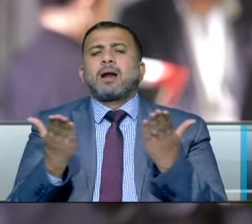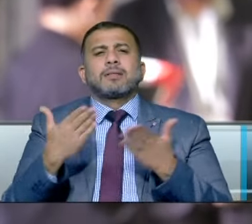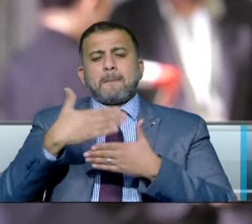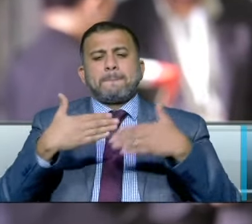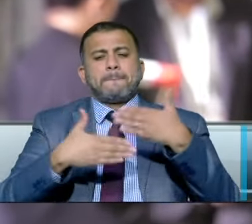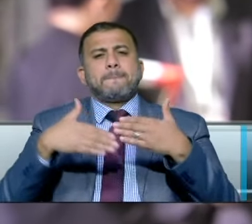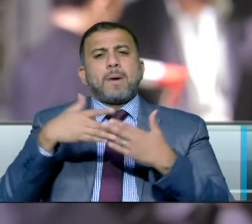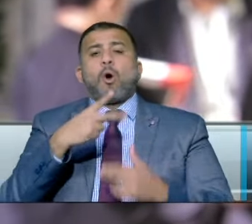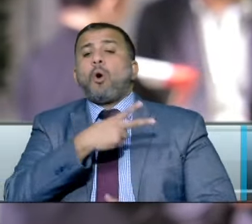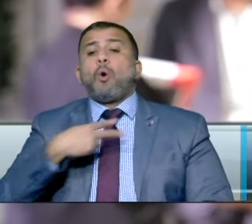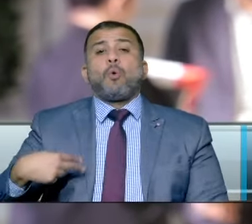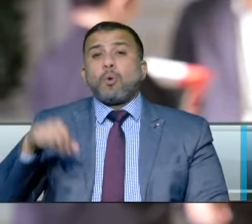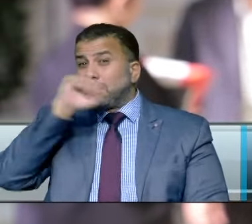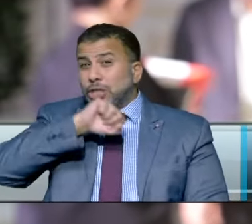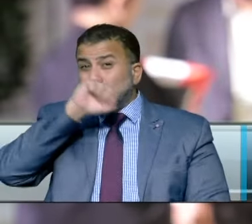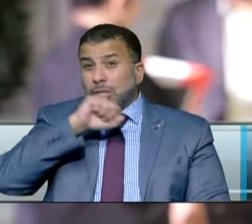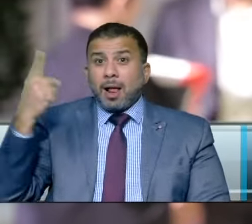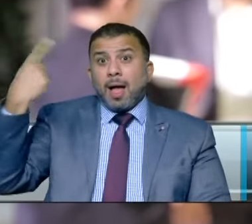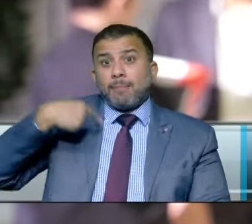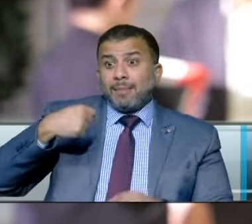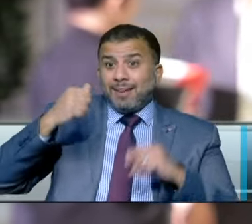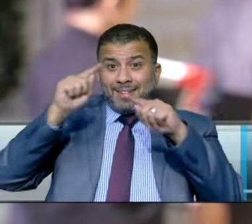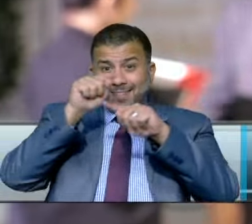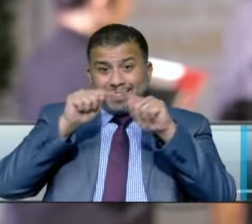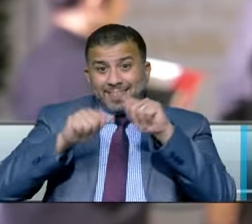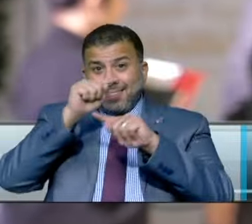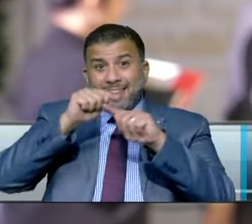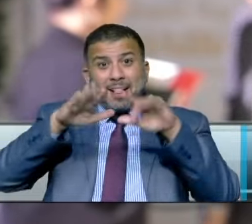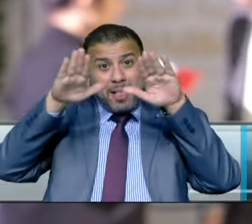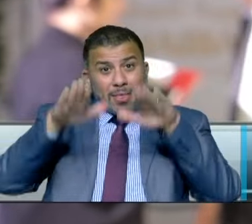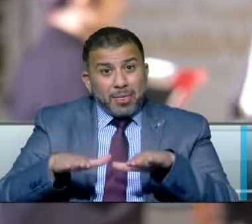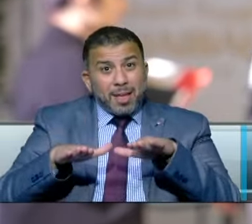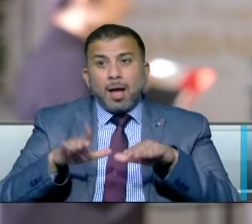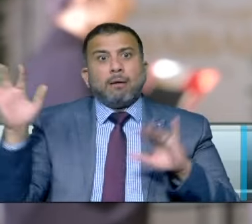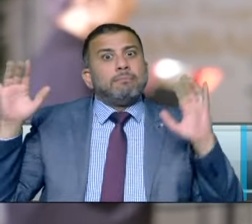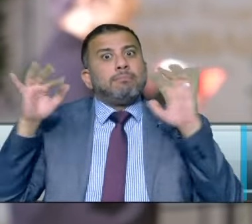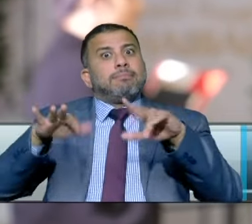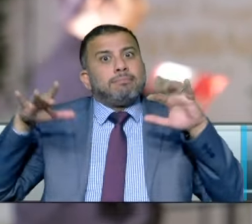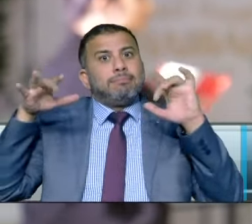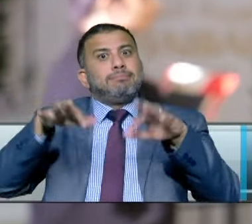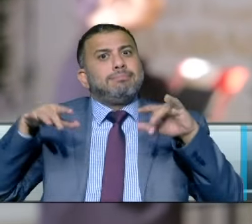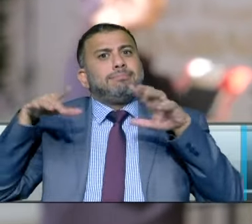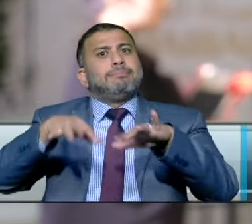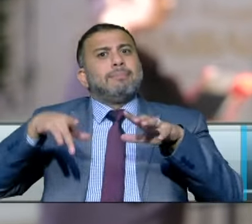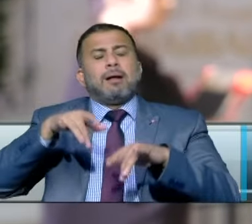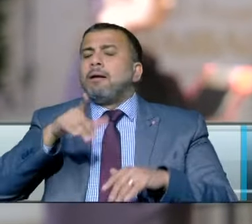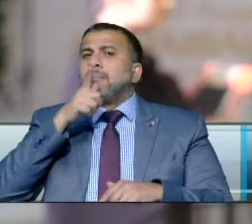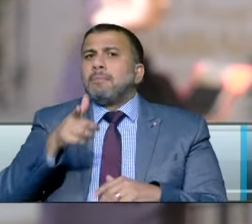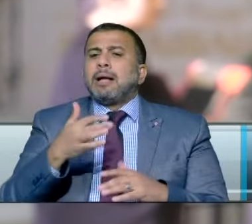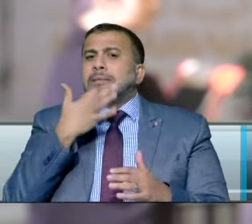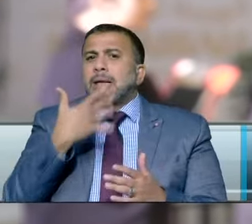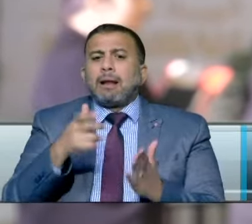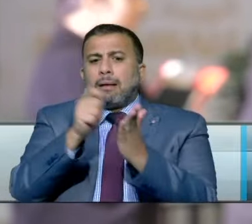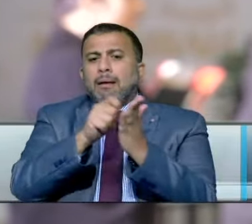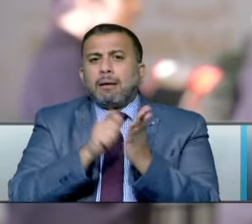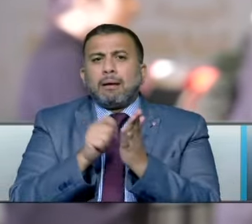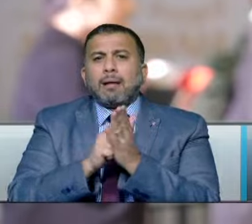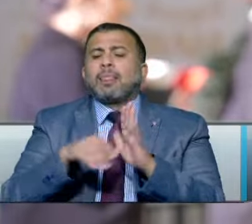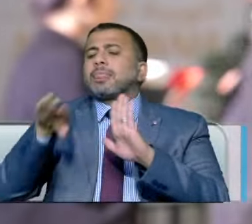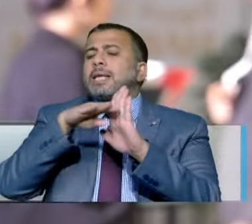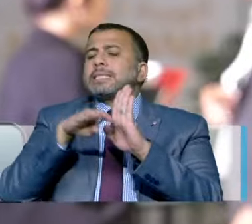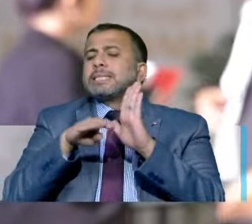قرار حكومة الشارقة بالتخفيض الرسوم ده الحمد لله يعني خلى نسبة الإقبال جدا كبيرة، والتيسيرات اللي موجودة أصلا جوه المعرض